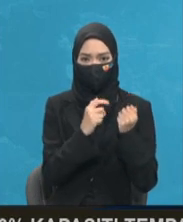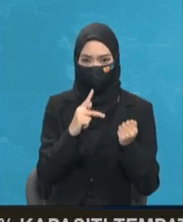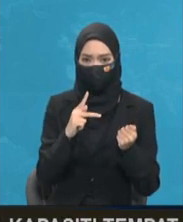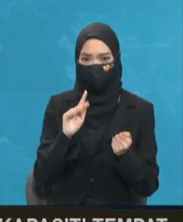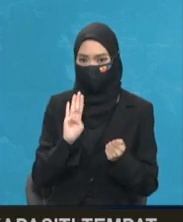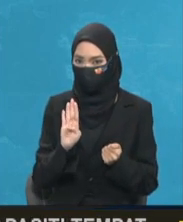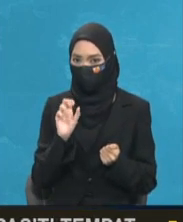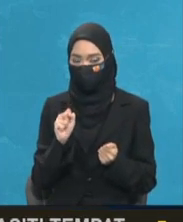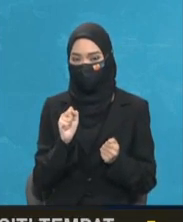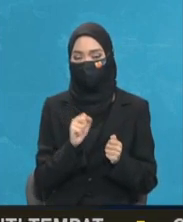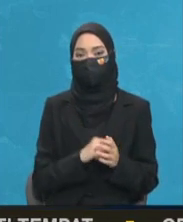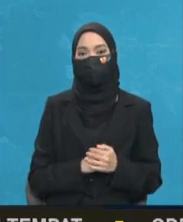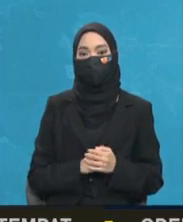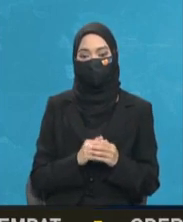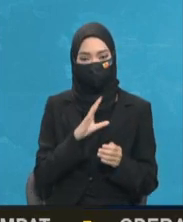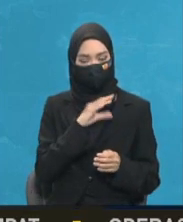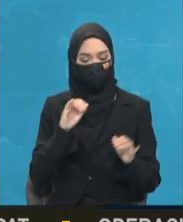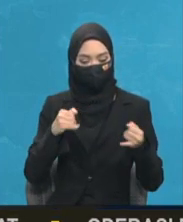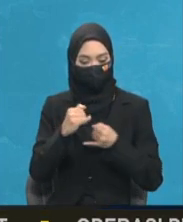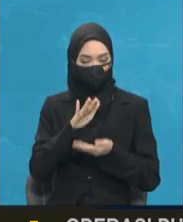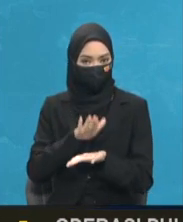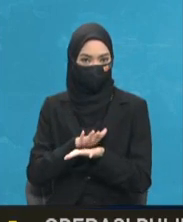sukan dan kecepatan sekolah-sekolah